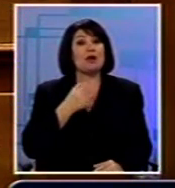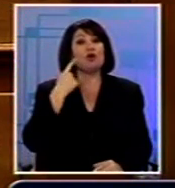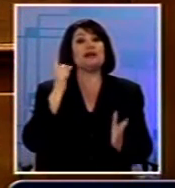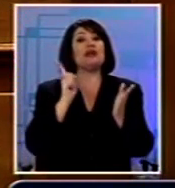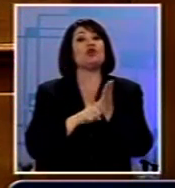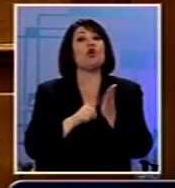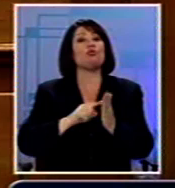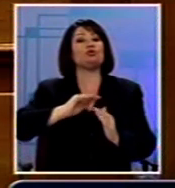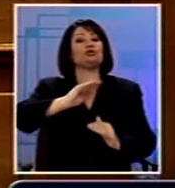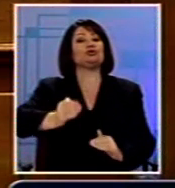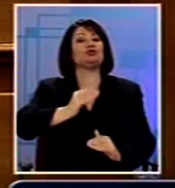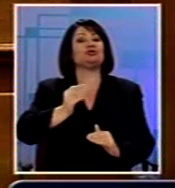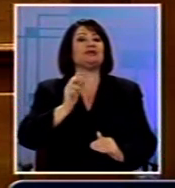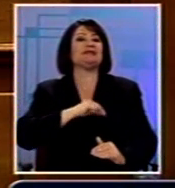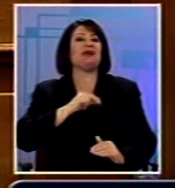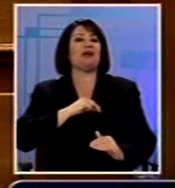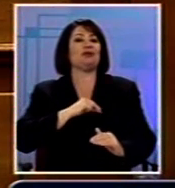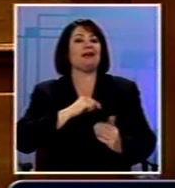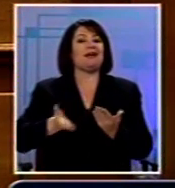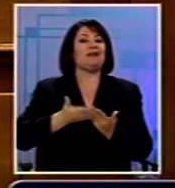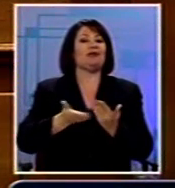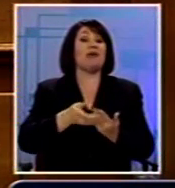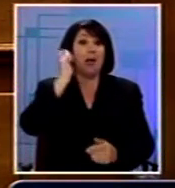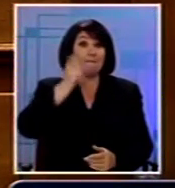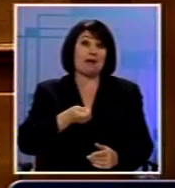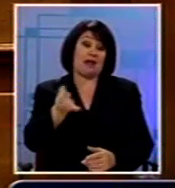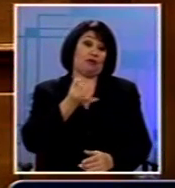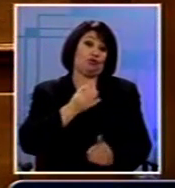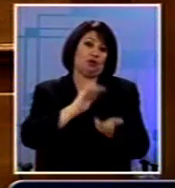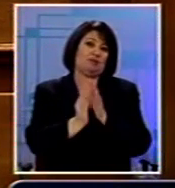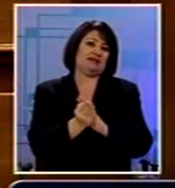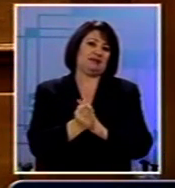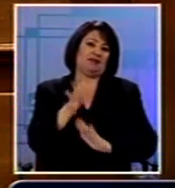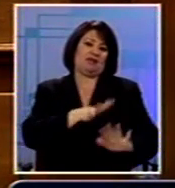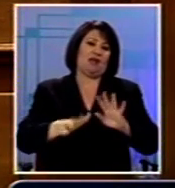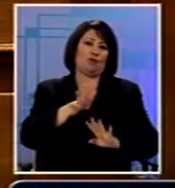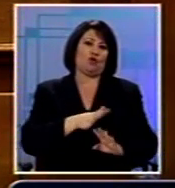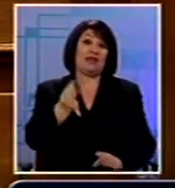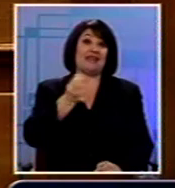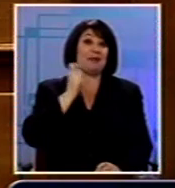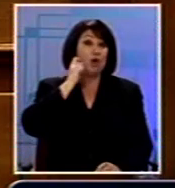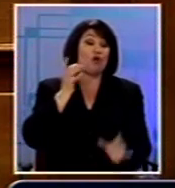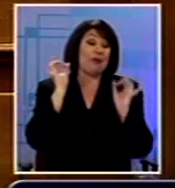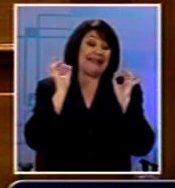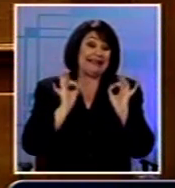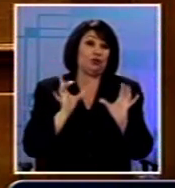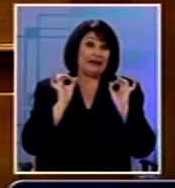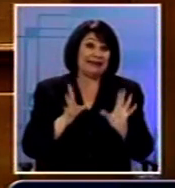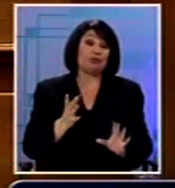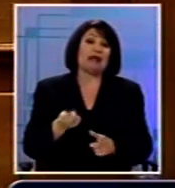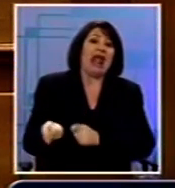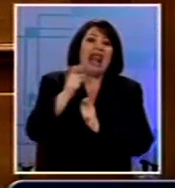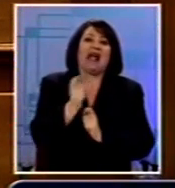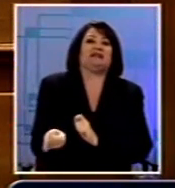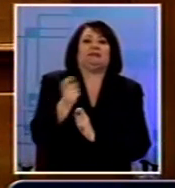νόμους ευνοϊκούς για συμφέροντα, είναι απαράδεκτο. Χωρίς να κατονομάσει τίποτα. Είναι λάσπη